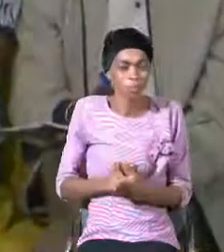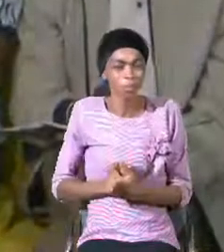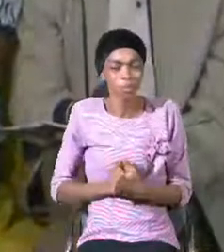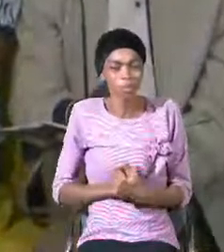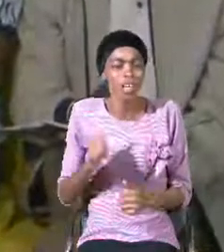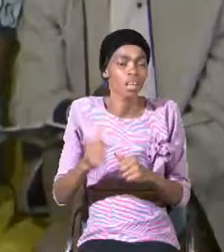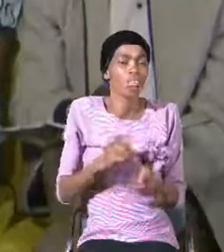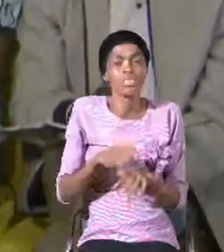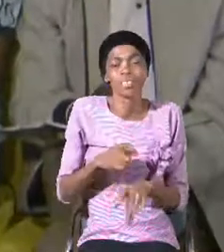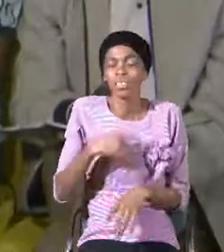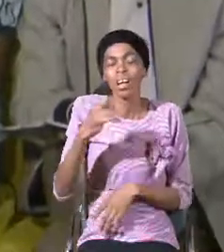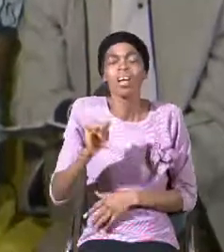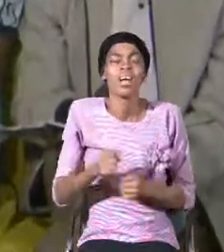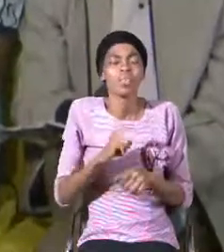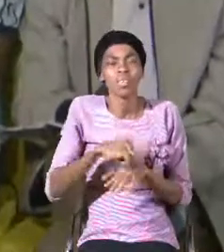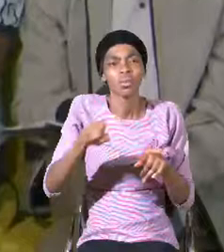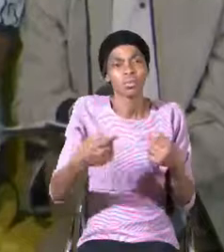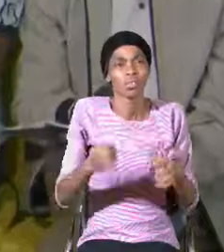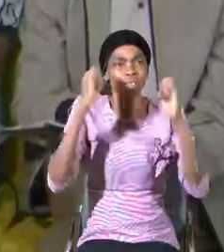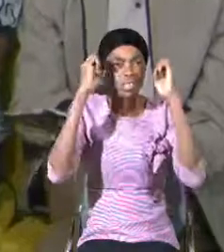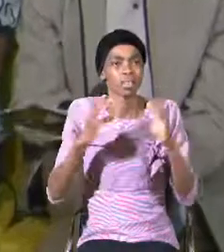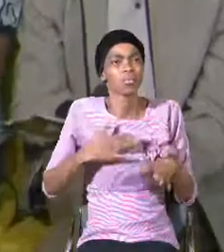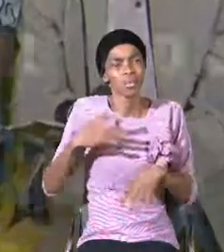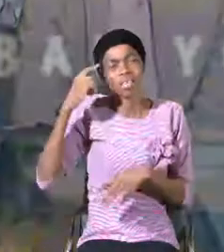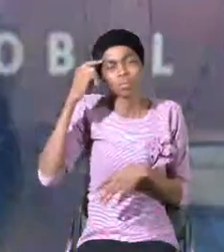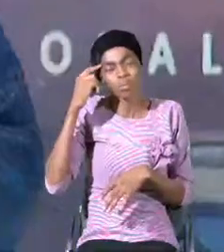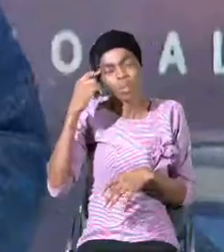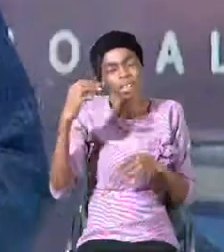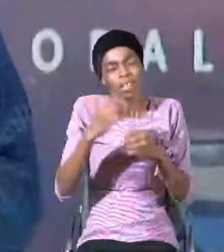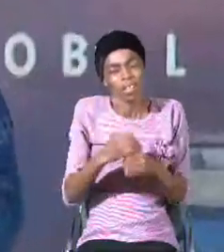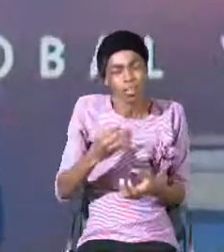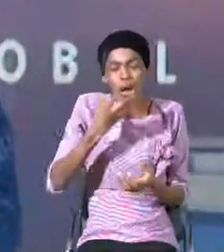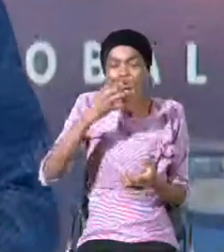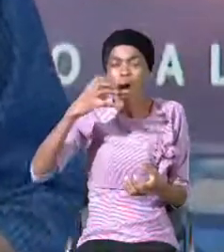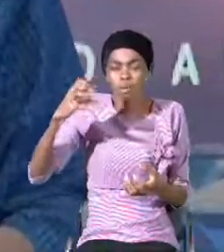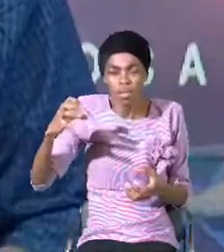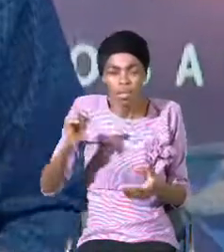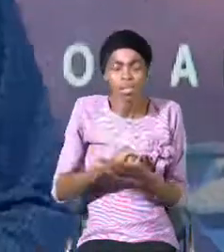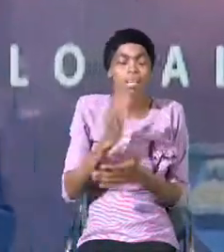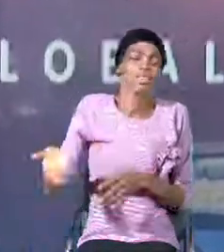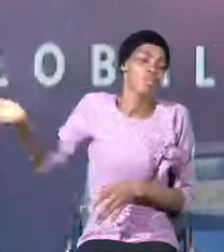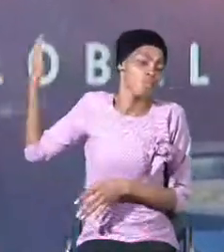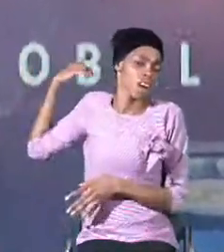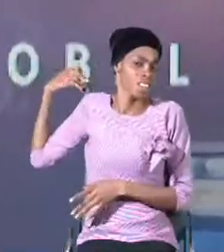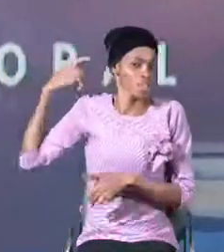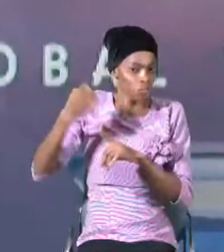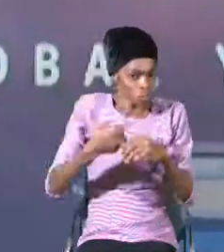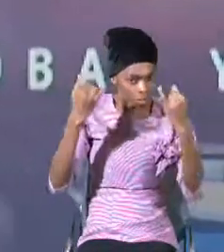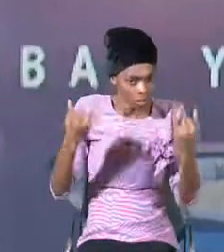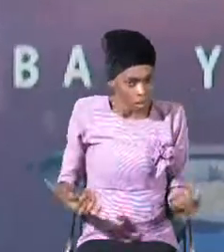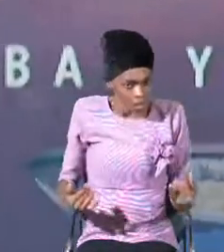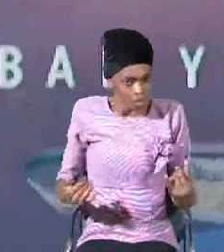Quelqu'un dit, chaque fois que je vais à l'examen, mon cerveau se chauffe. Ça, c'est le passé. À partir de